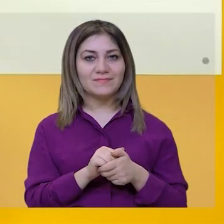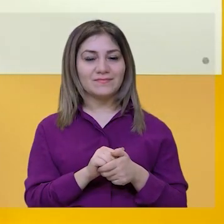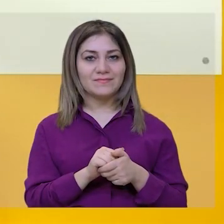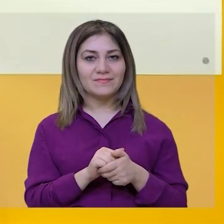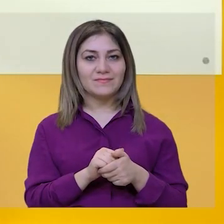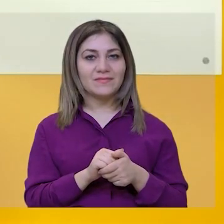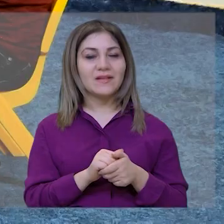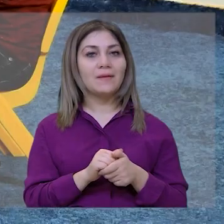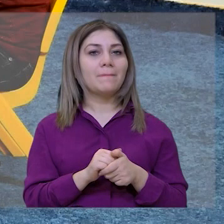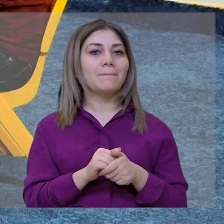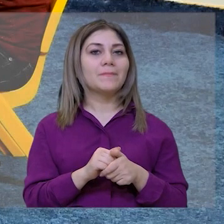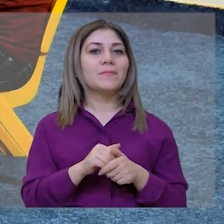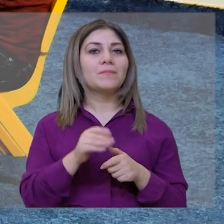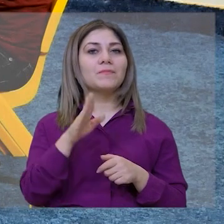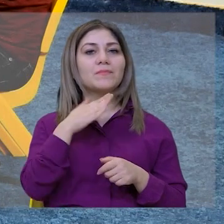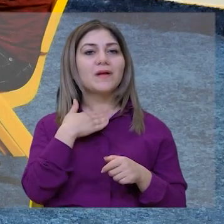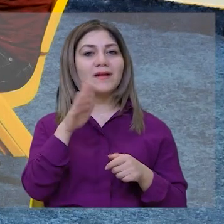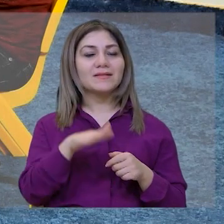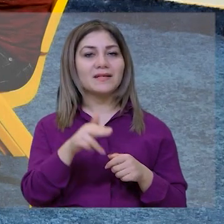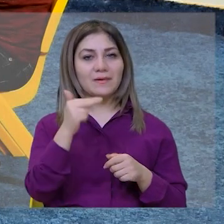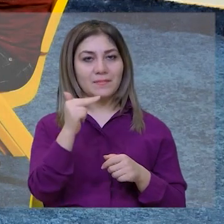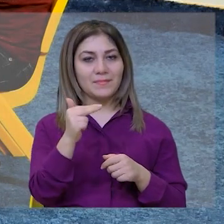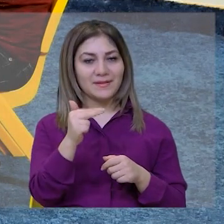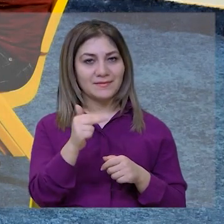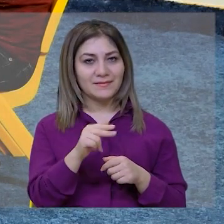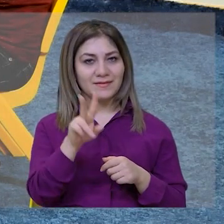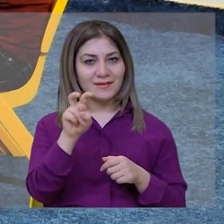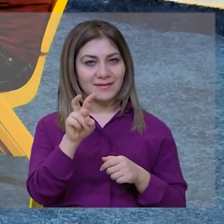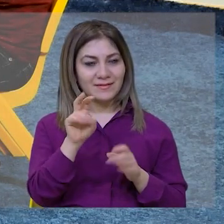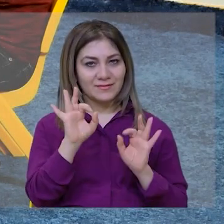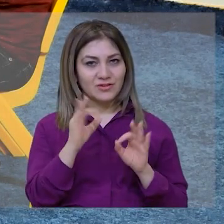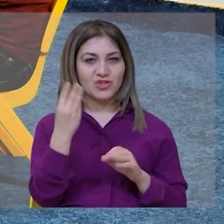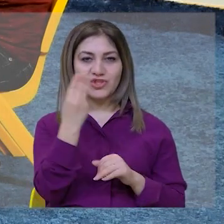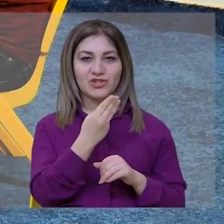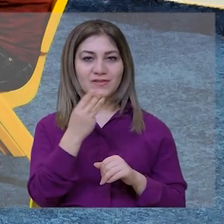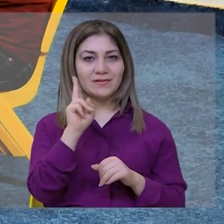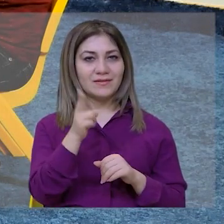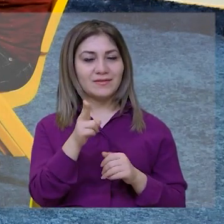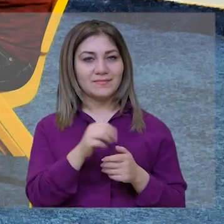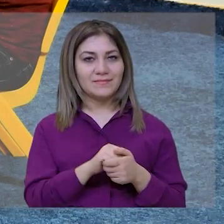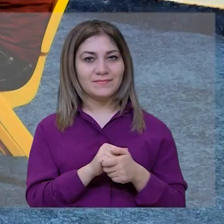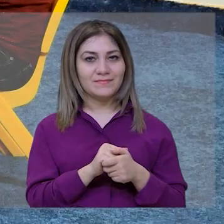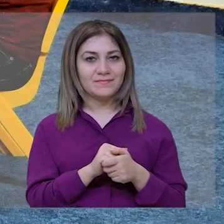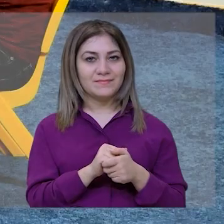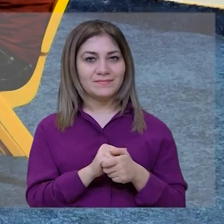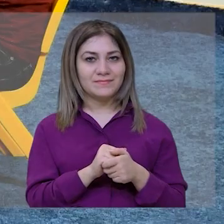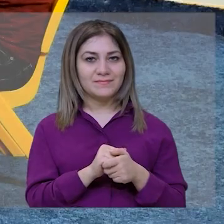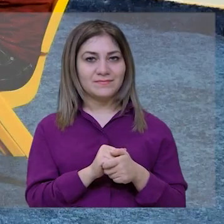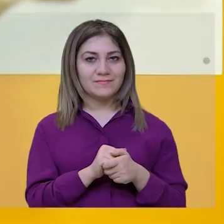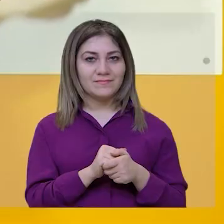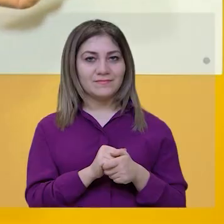ասի բաղաձայն հնչյուն։ Բ Շարունակի Նատալի։ Ղ Շ Կ Կ։ Ահա, այստեղ